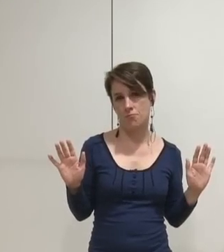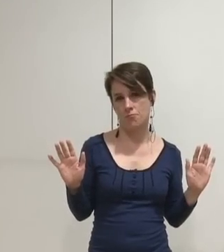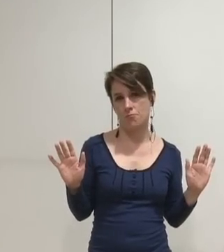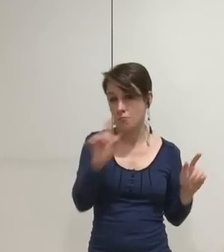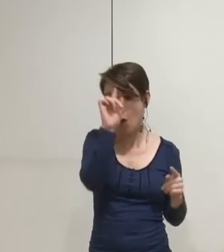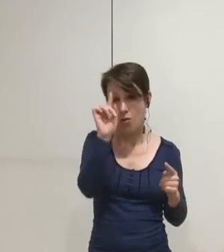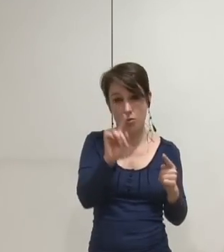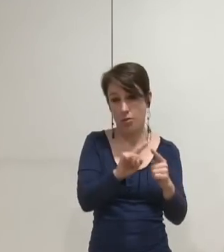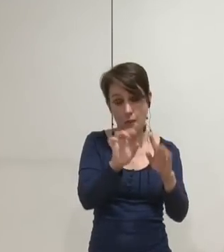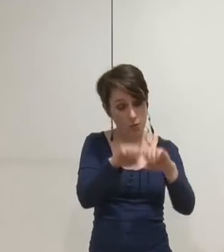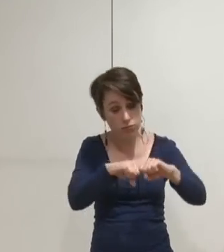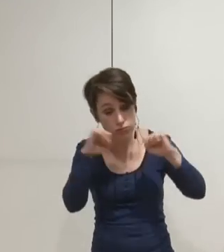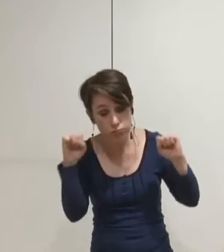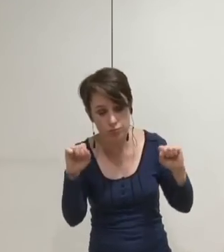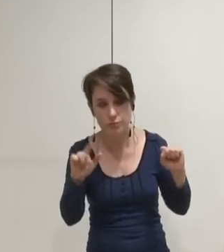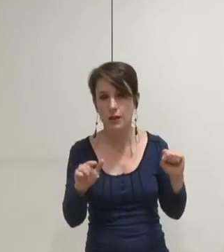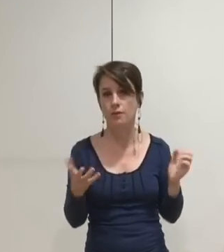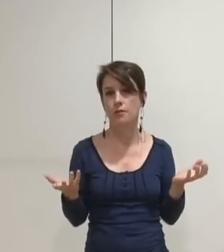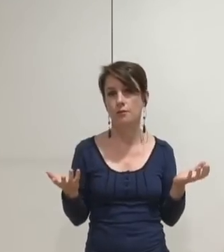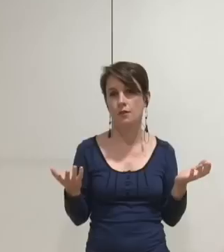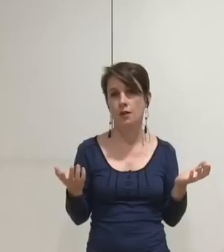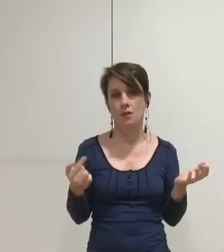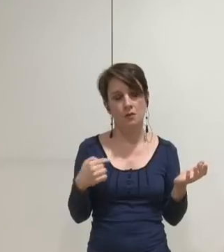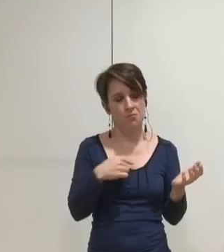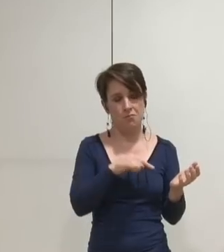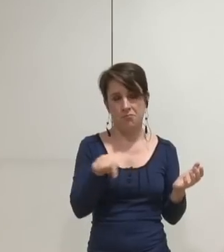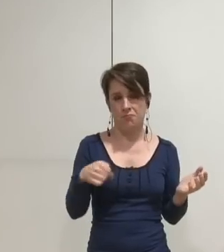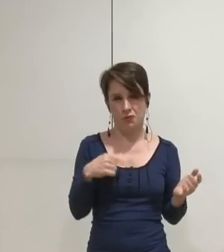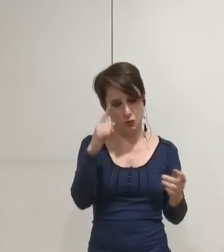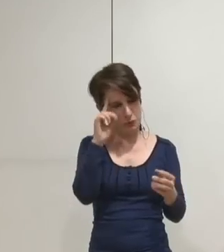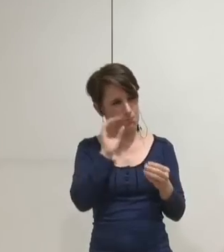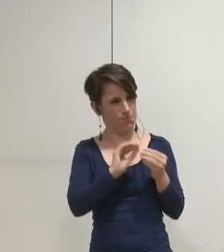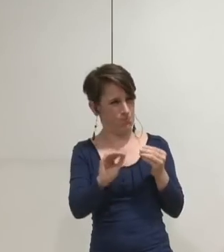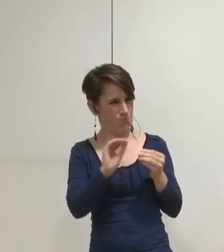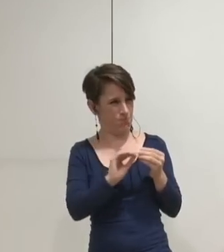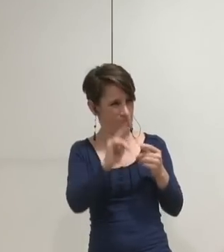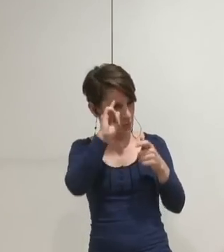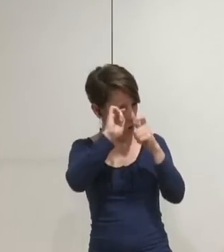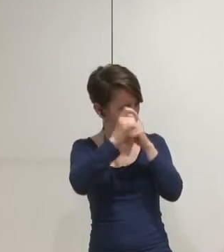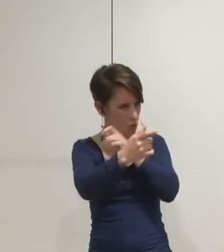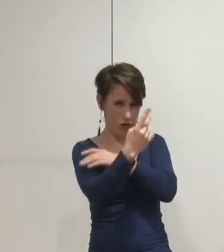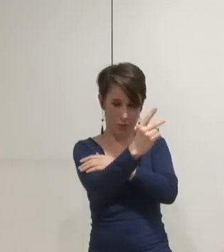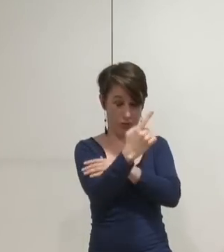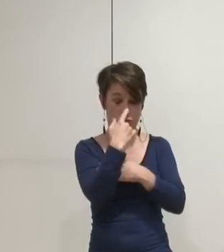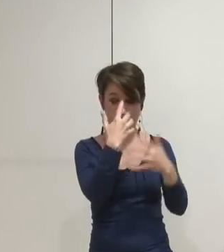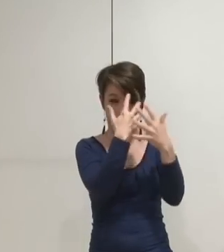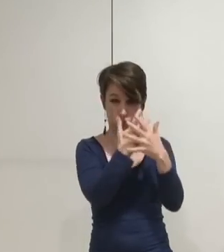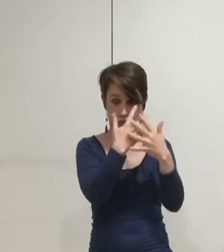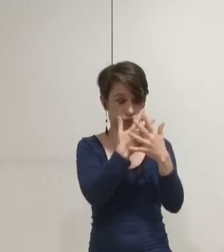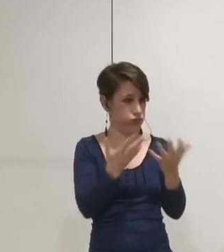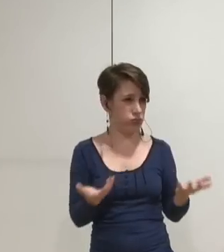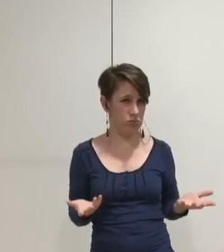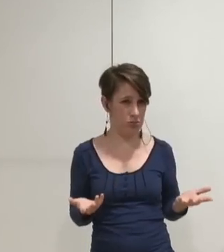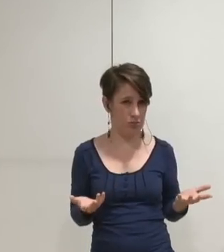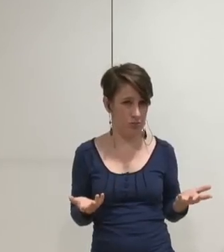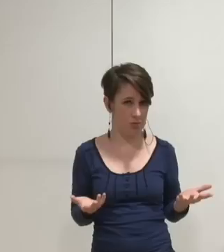fond nous avons du mal à comprendre la logique qui consiste à ce que